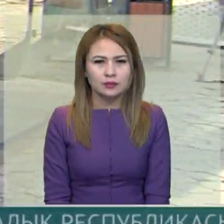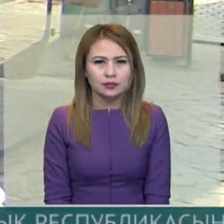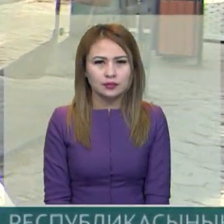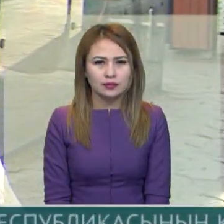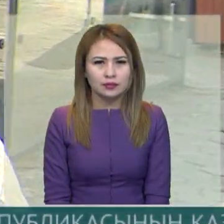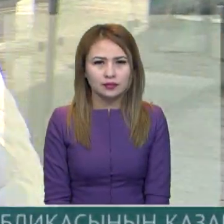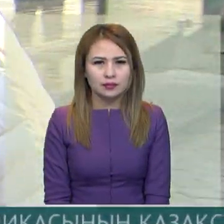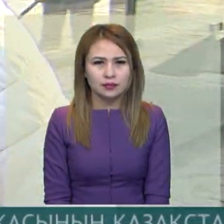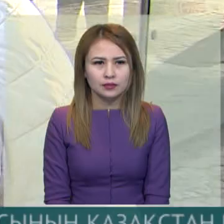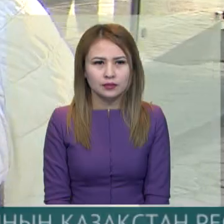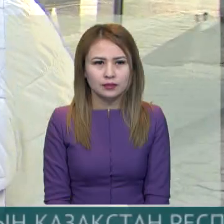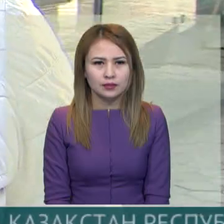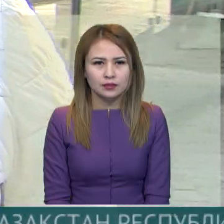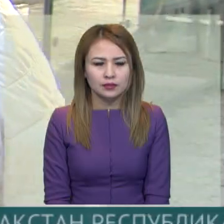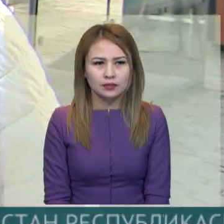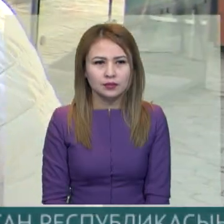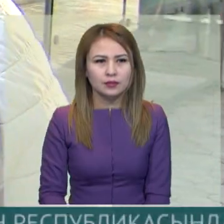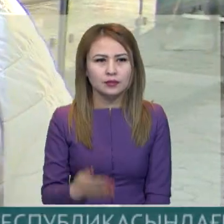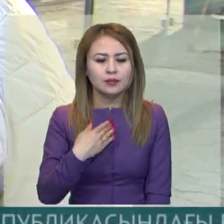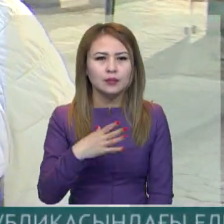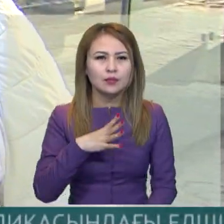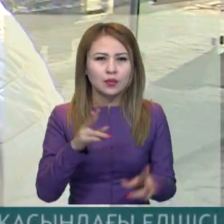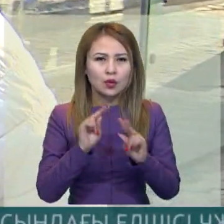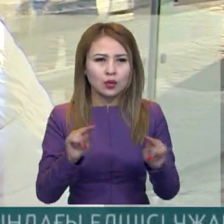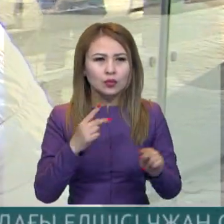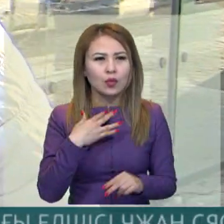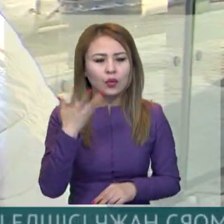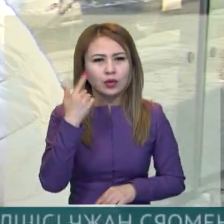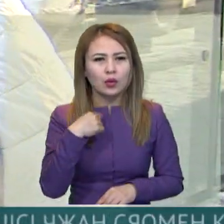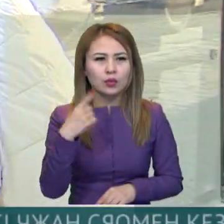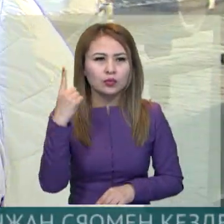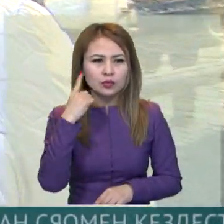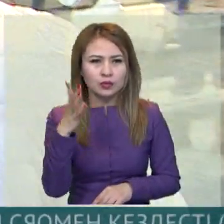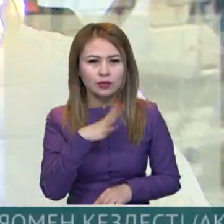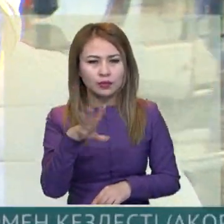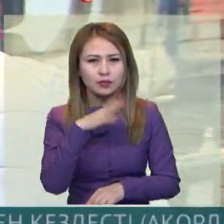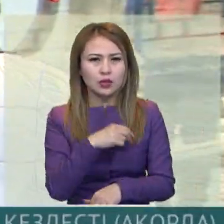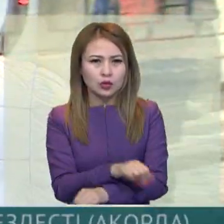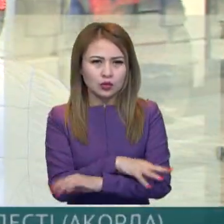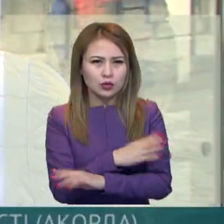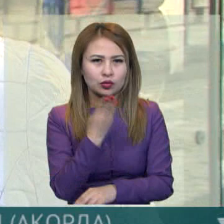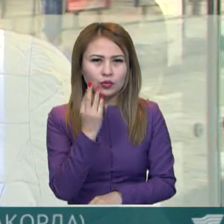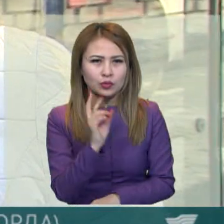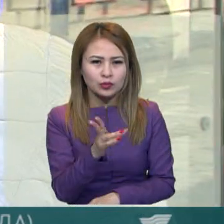раз сабақта болдым да, мұғалімдерден естіген кезде өзіміз біртүрлі шокта болдық.